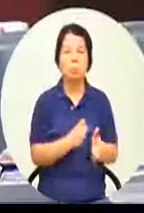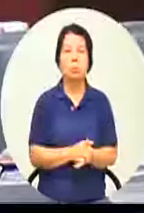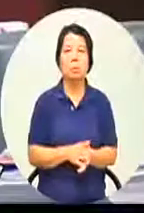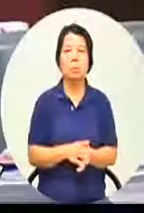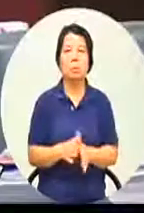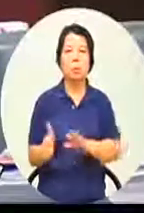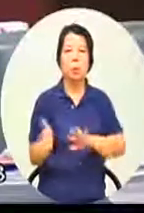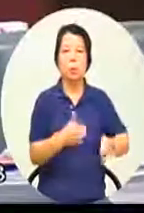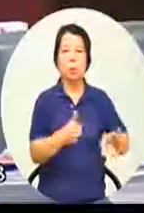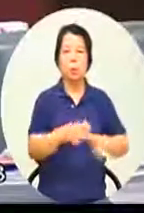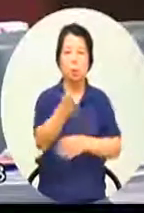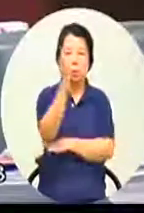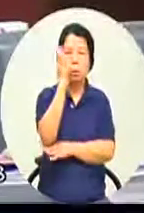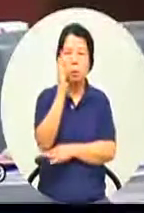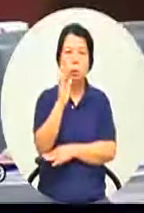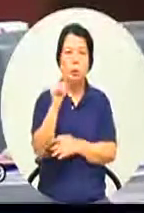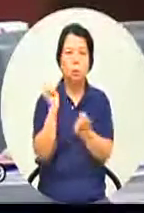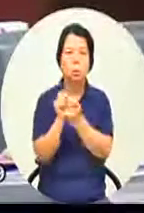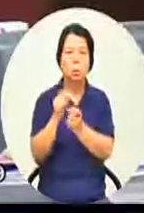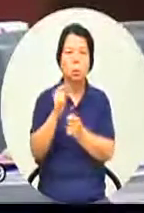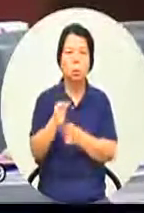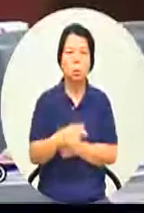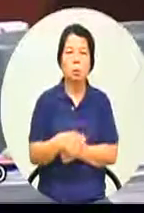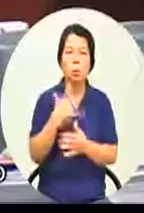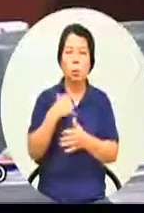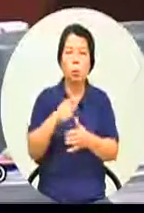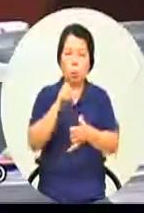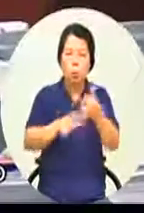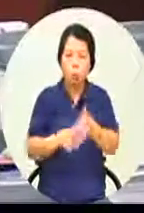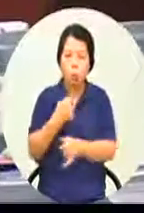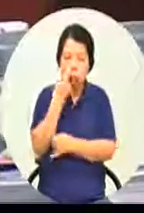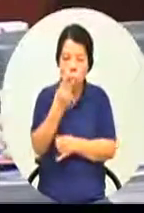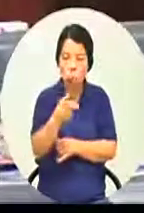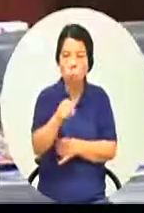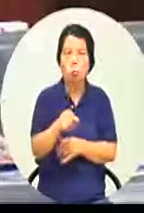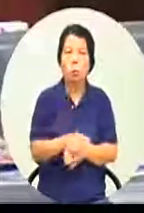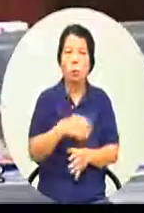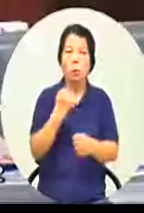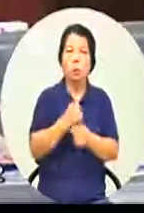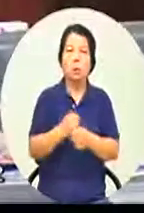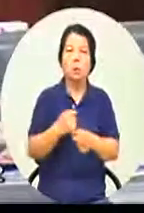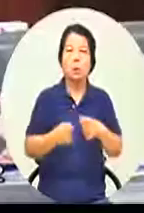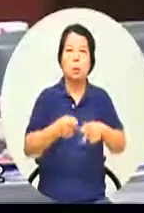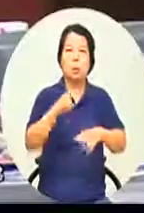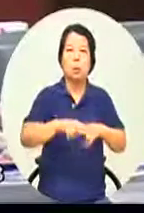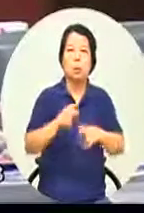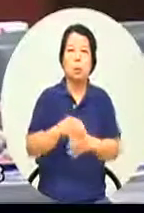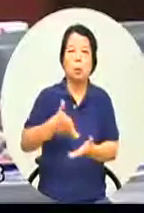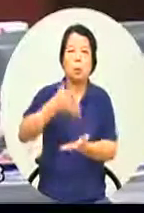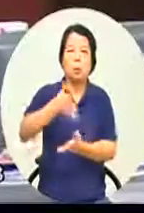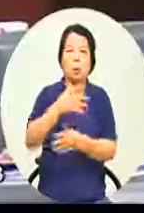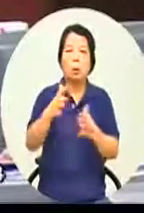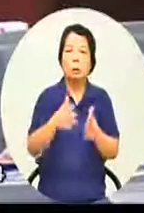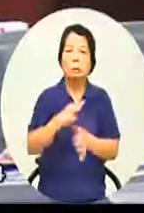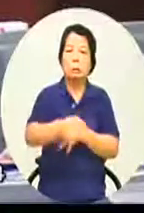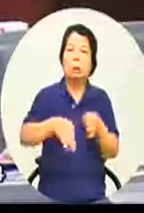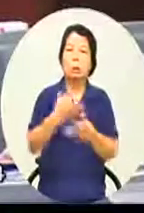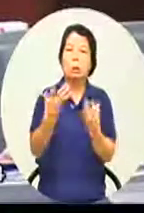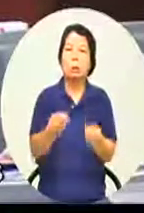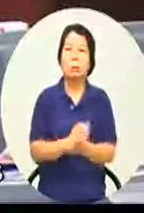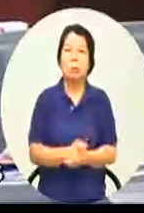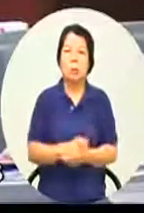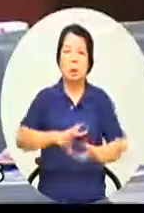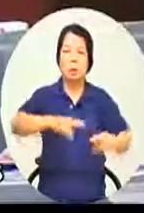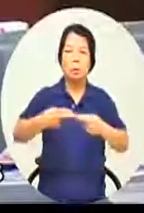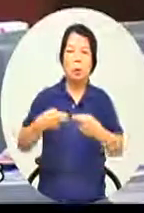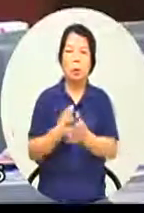业，像我最近我昨天去会开一个饭店，他不做观光饭店了，因为他跟我说没生意做，他们转型为月